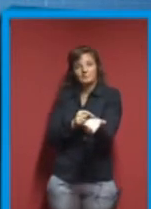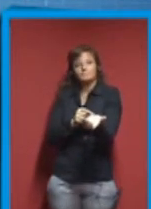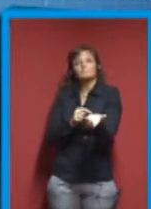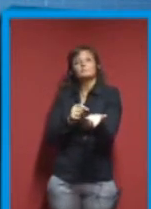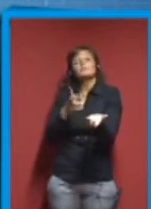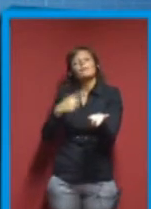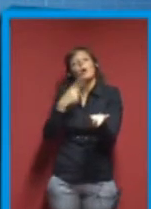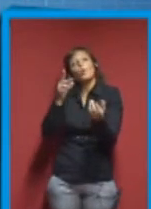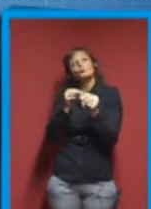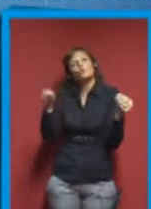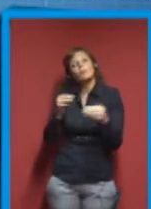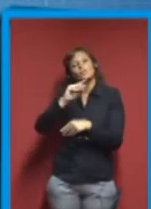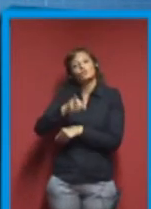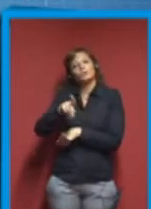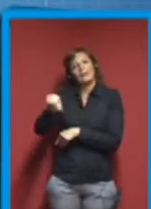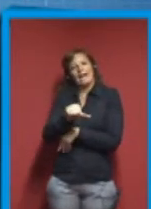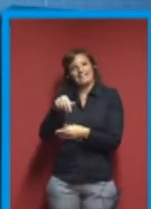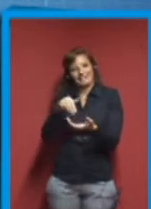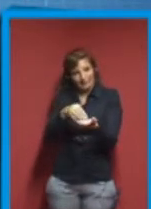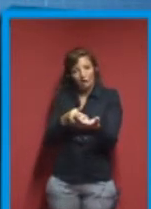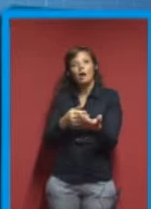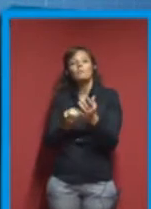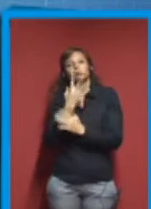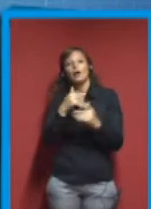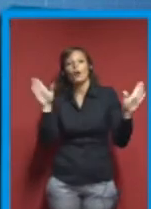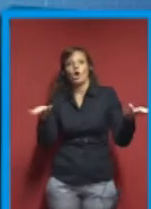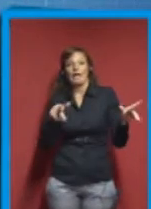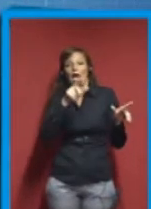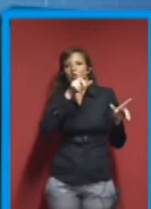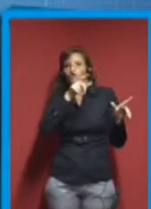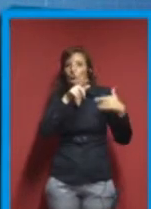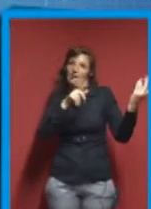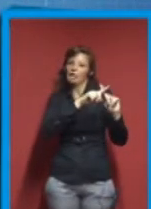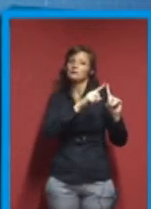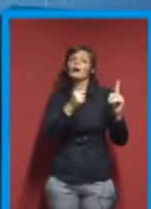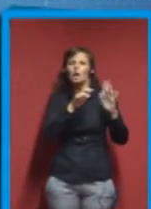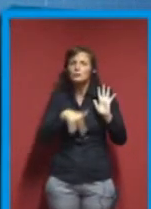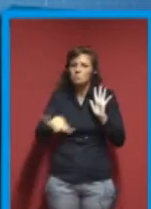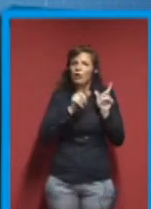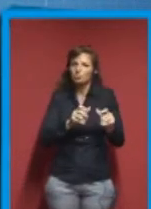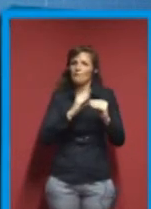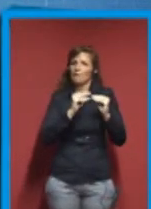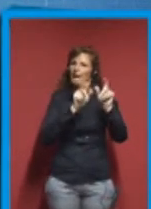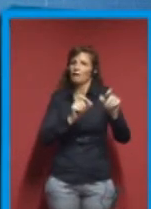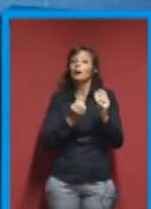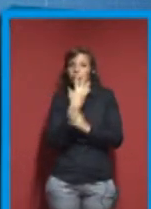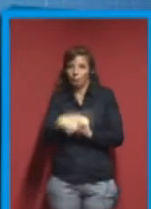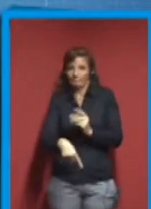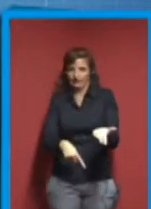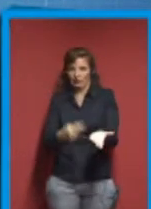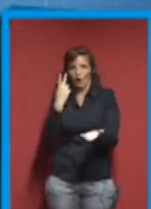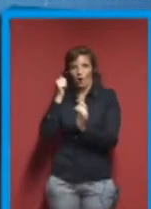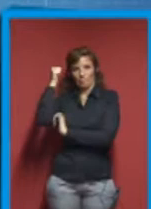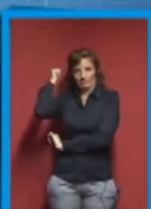uno strumento GPS che è stato creato a Los Angeles in un makerspace. E dopo varie